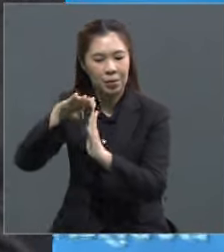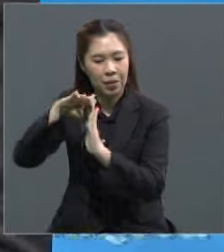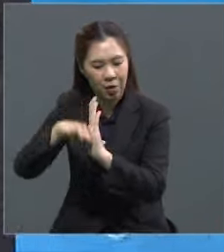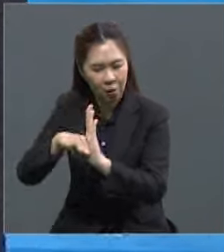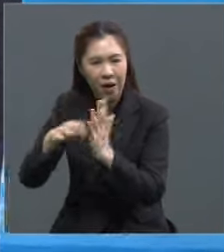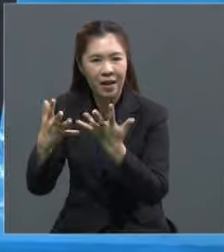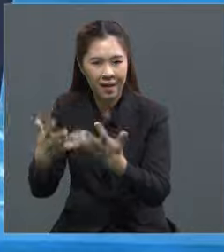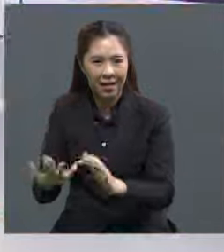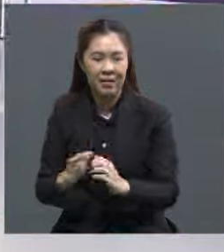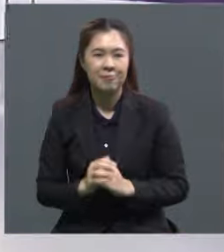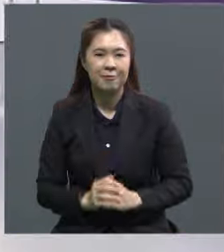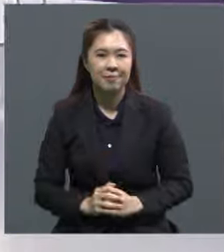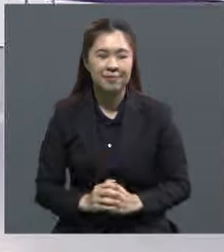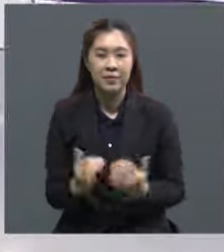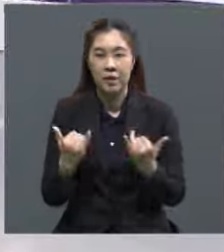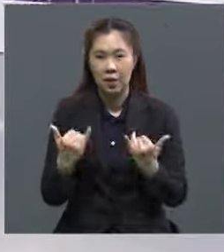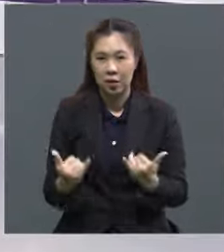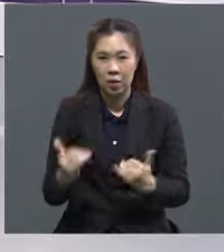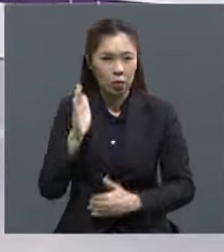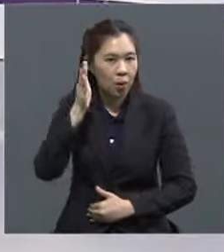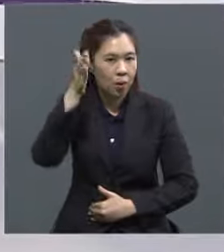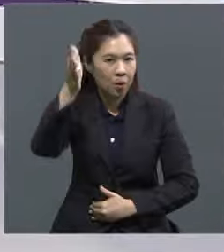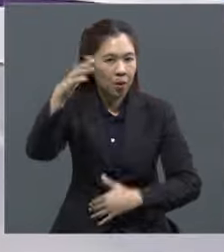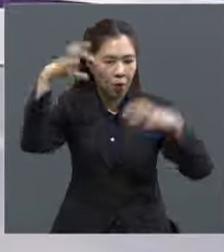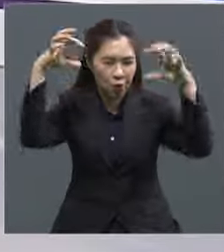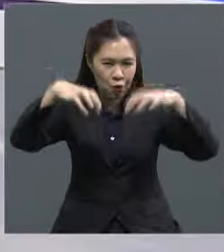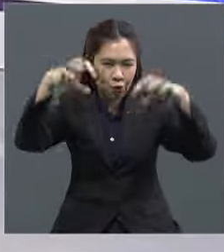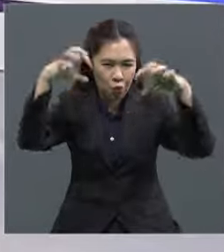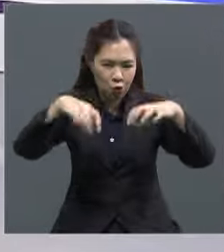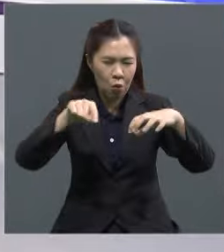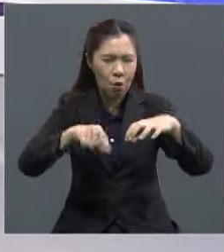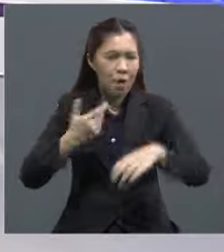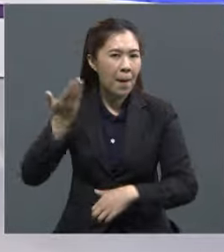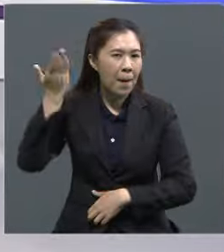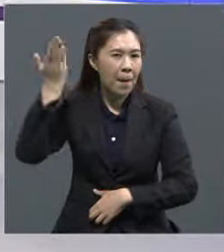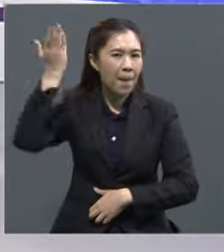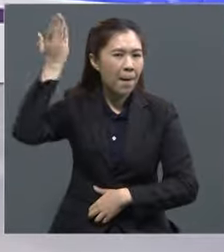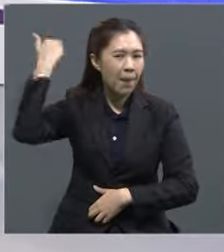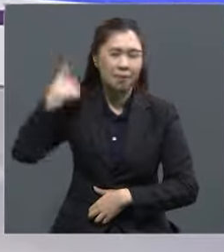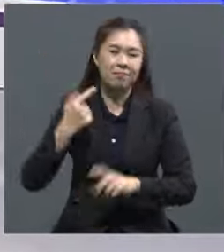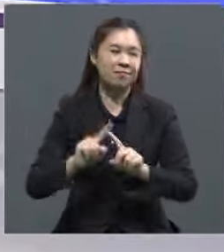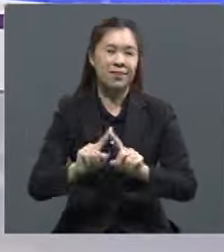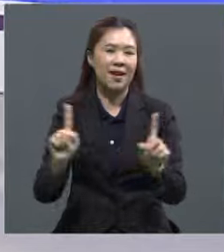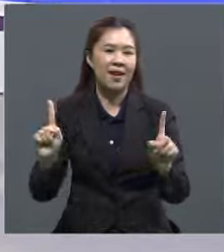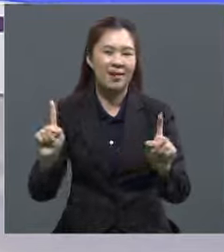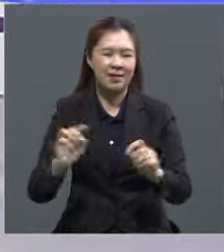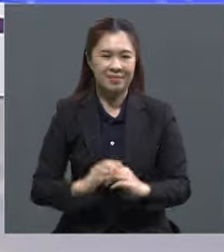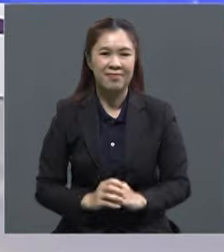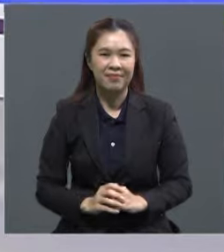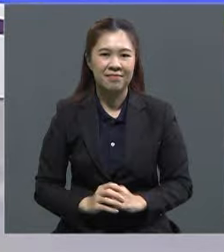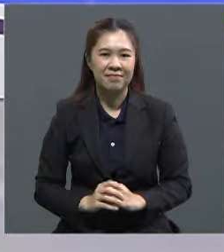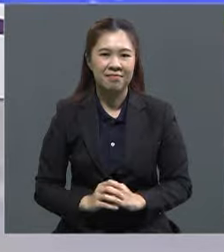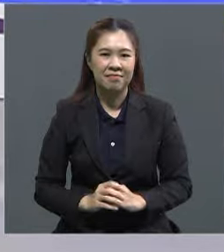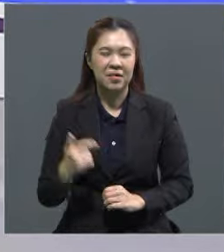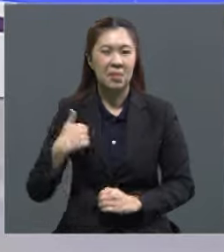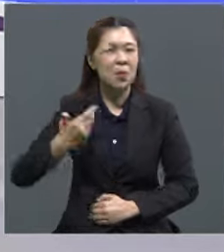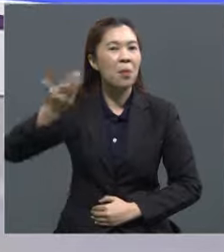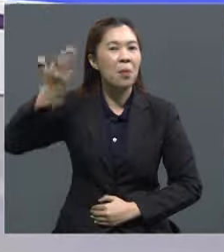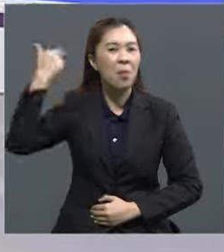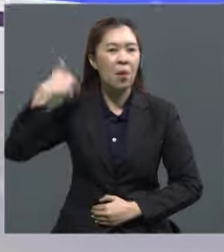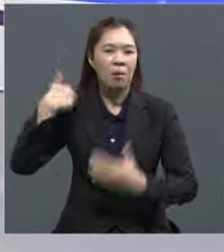เพราะงั้นฝนที่จะมาเนี่ยก็ไม่ได้เหมือนกับฝนที่ที่ผ่านมาที่ตกแช่ที่มีร่องมรสุม